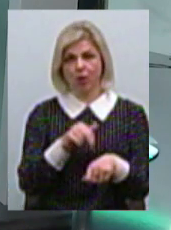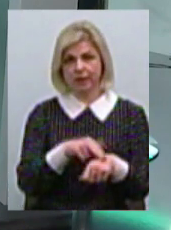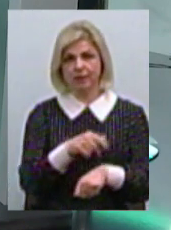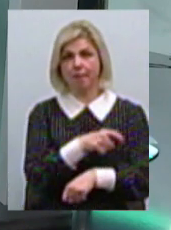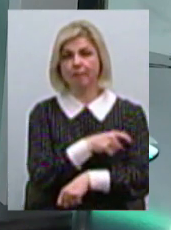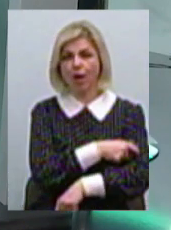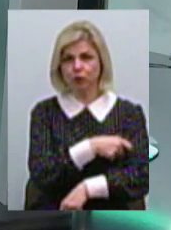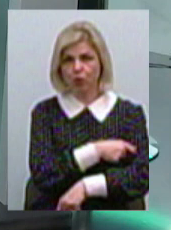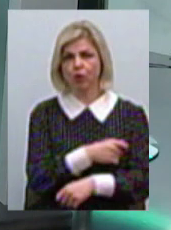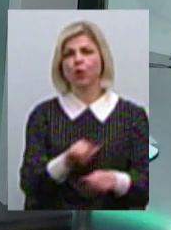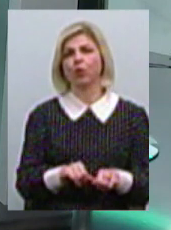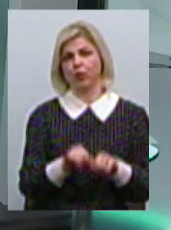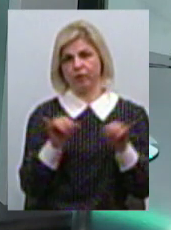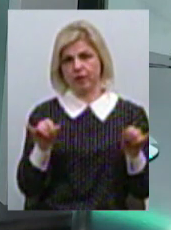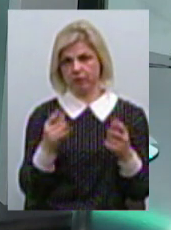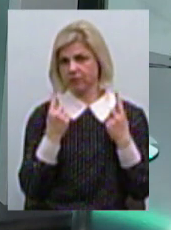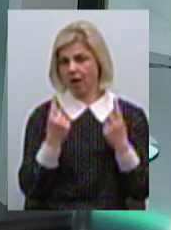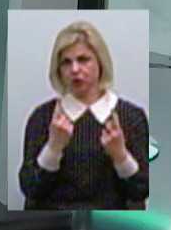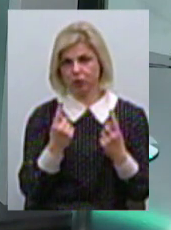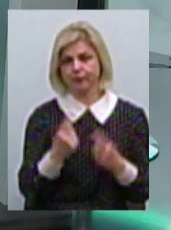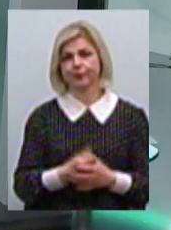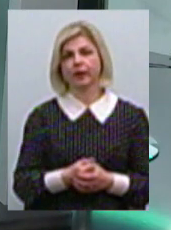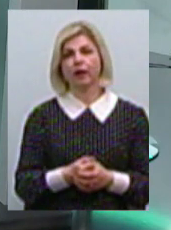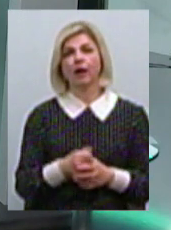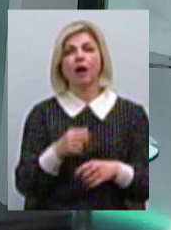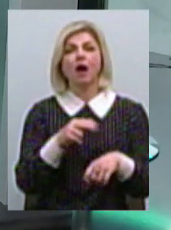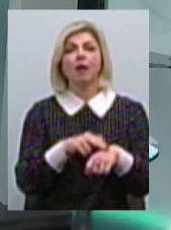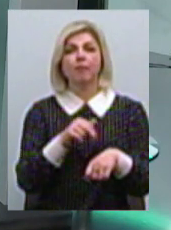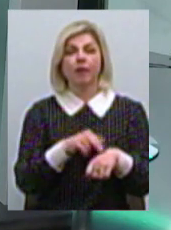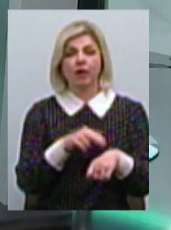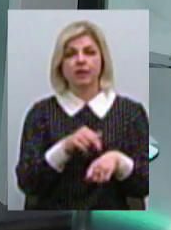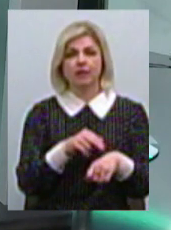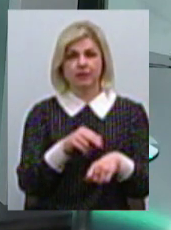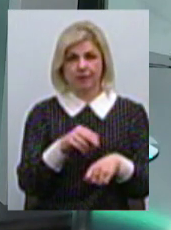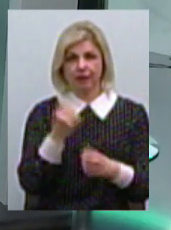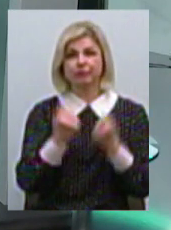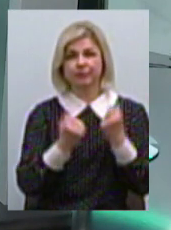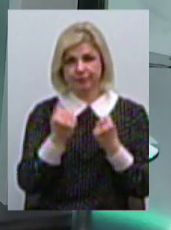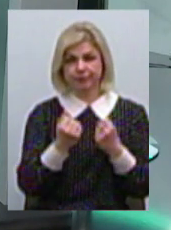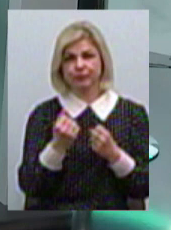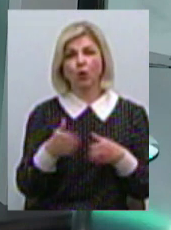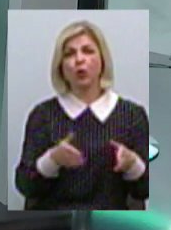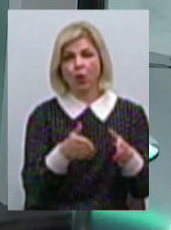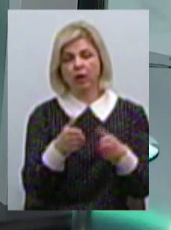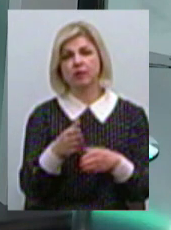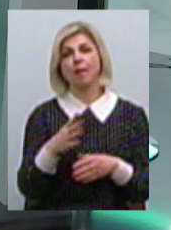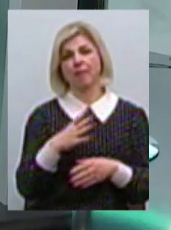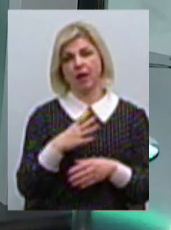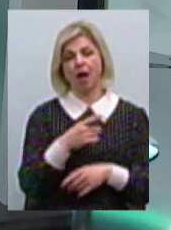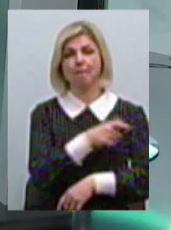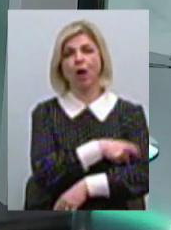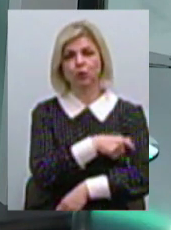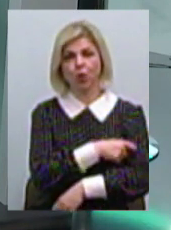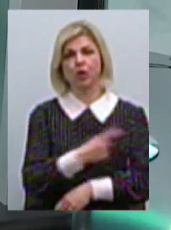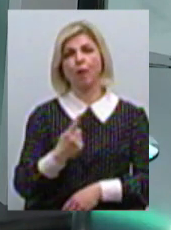патрульного поліцейського значно збільшились. Повноваження патрульного поліцейського включає в себе, як раніше була патрульна постова служба,